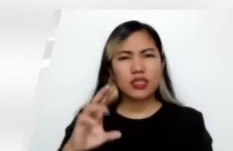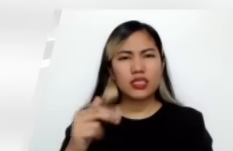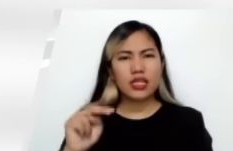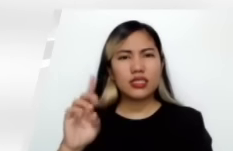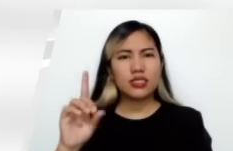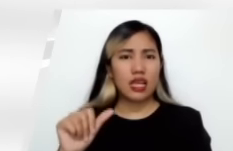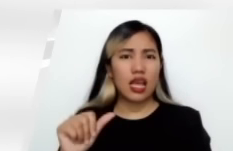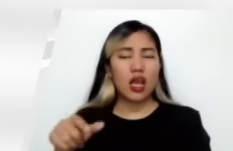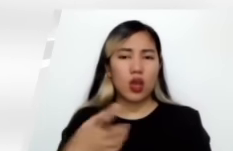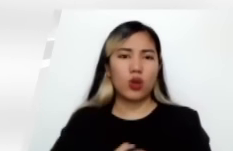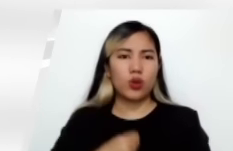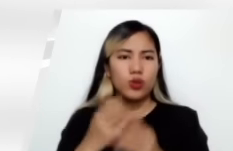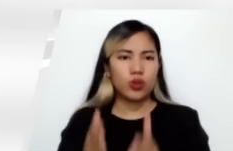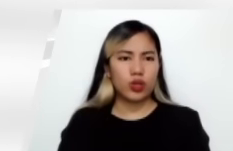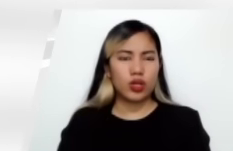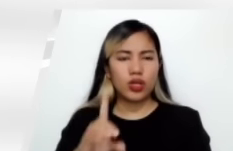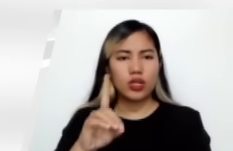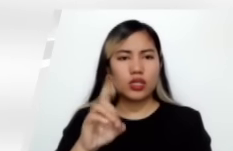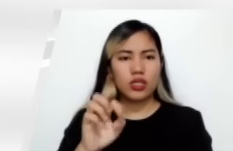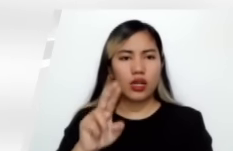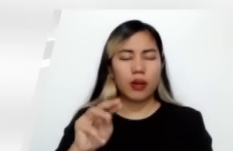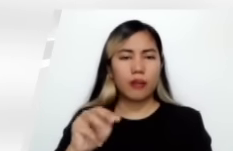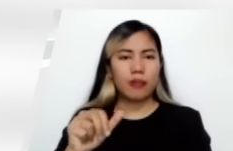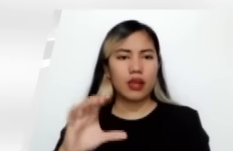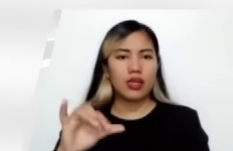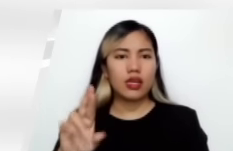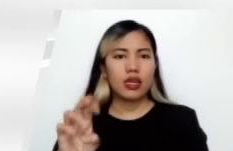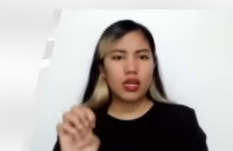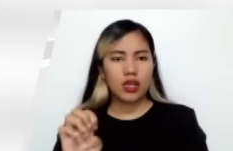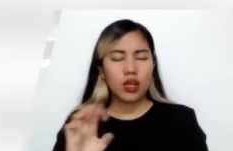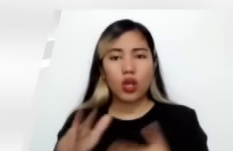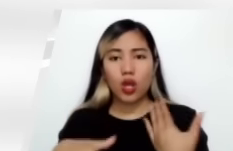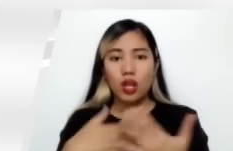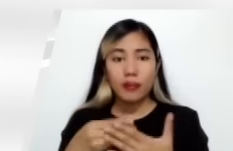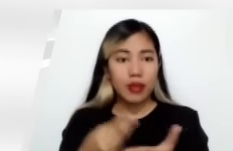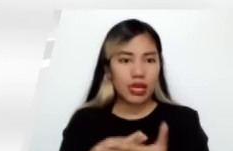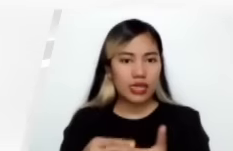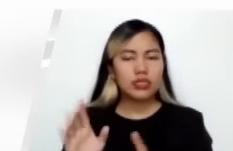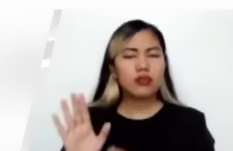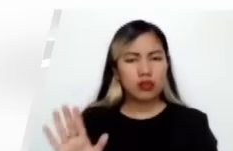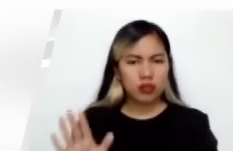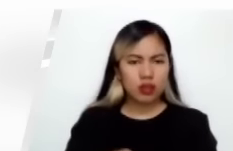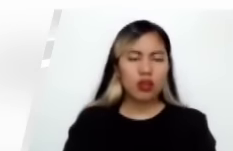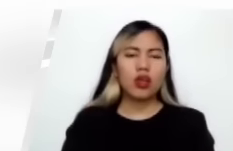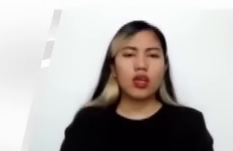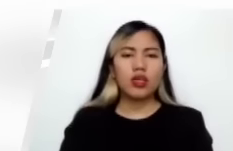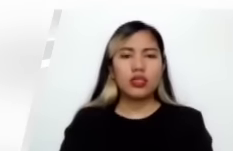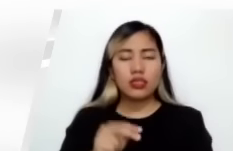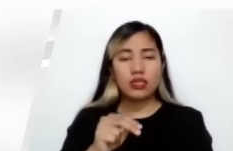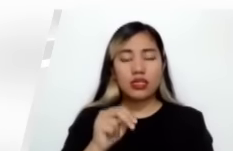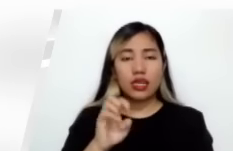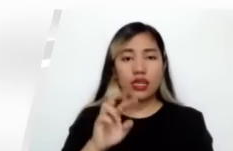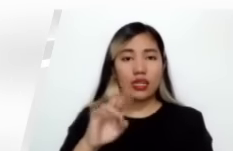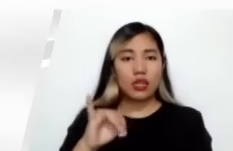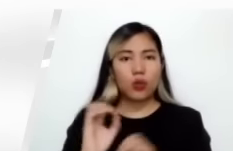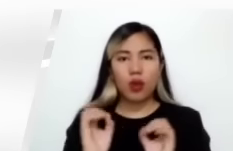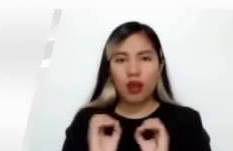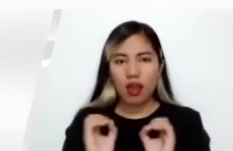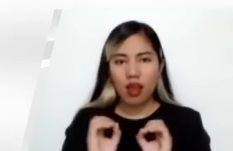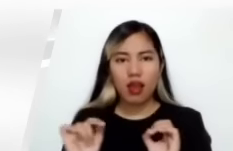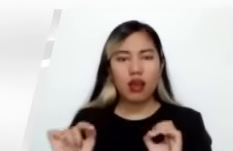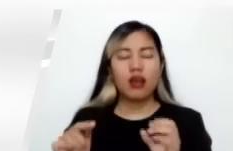ang lahat ng pera, sabay giit na walang nakuhang pera mula sa ibang tao si Neri. Ibinahagi rin ni Chito ang